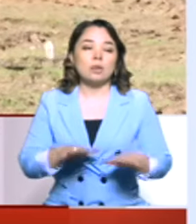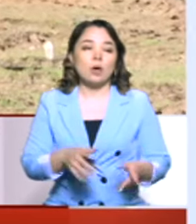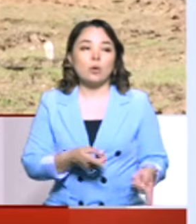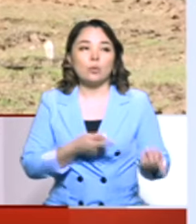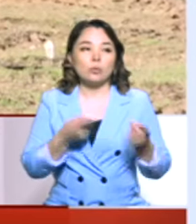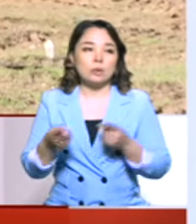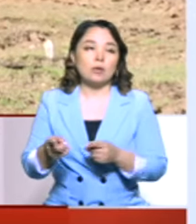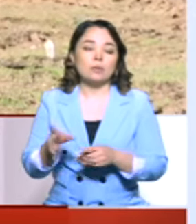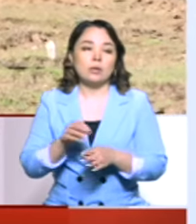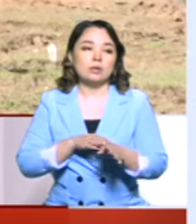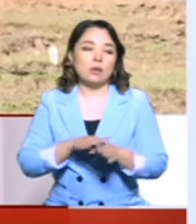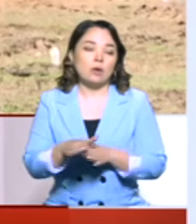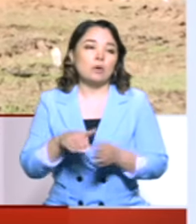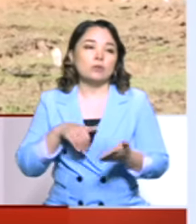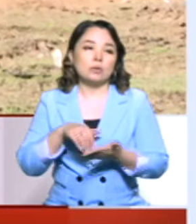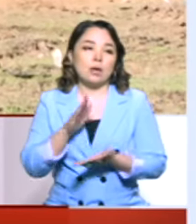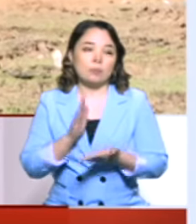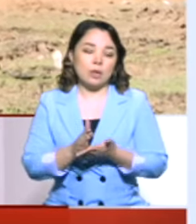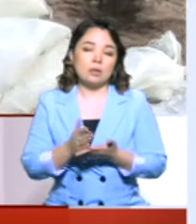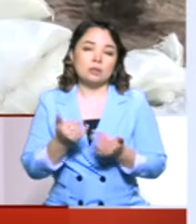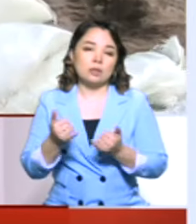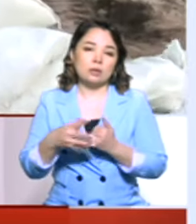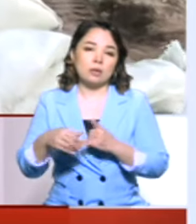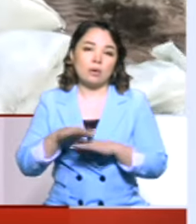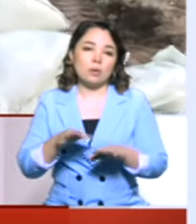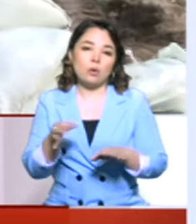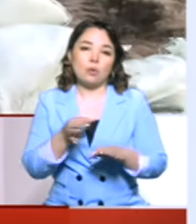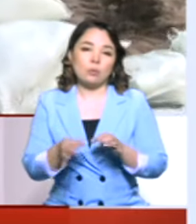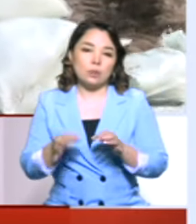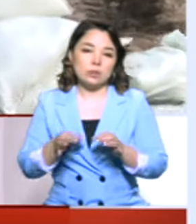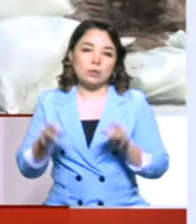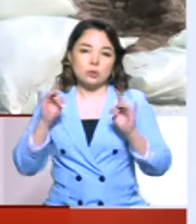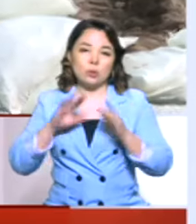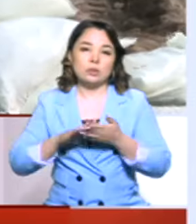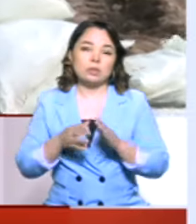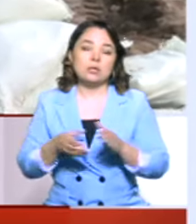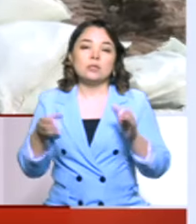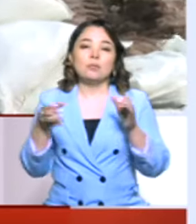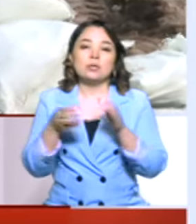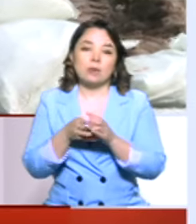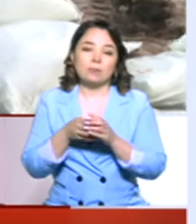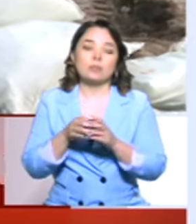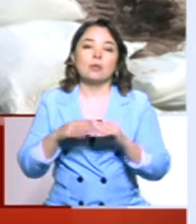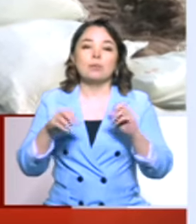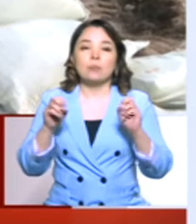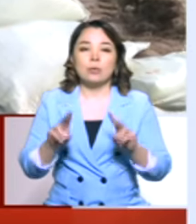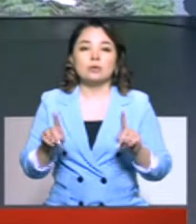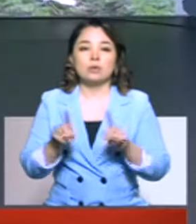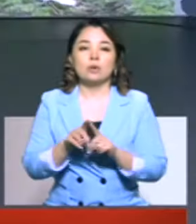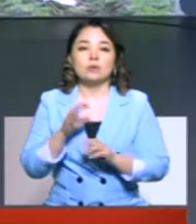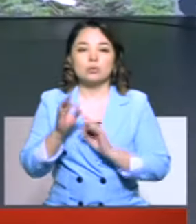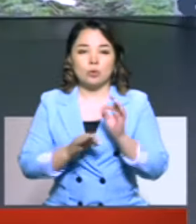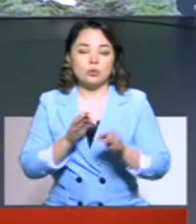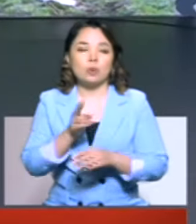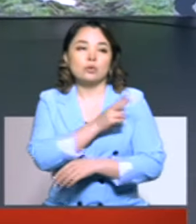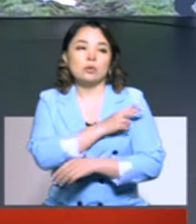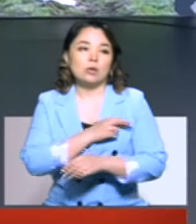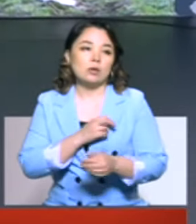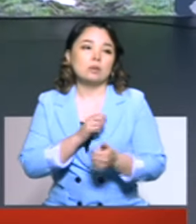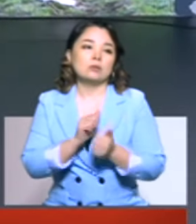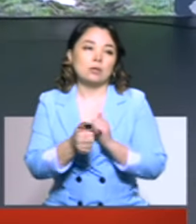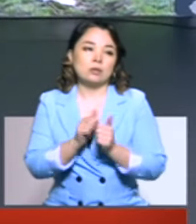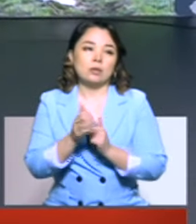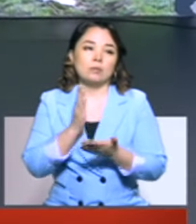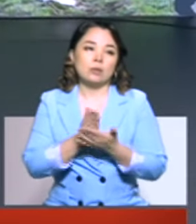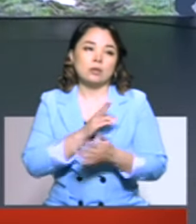көшуден түбегейлі бас тартып отыр. Сондықтан елді мекенде облыстық төтенше жағдайлар департаментінің мамандары күні-түні кезекшілік